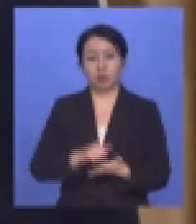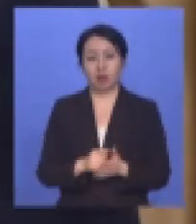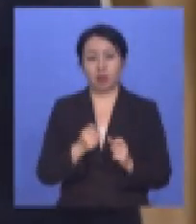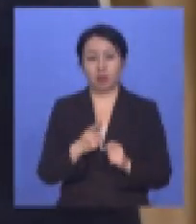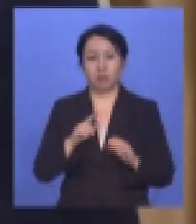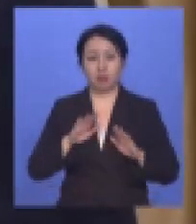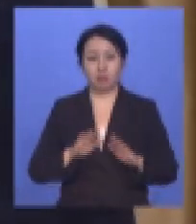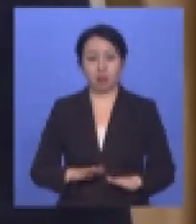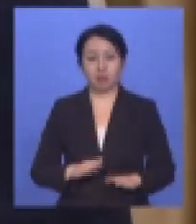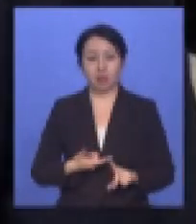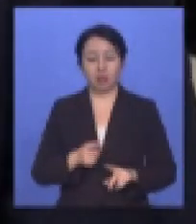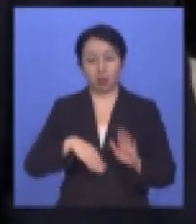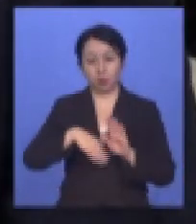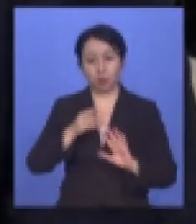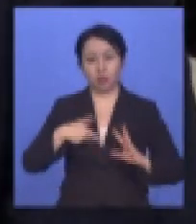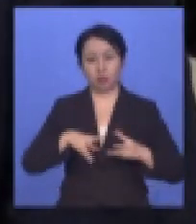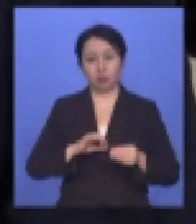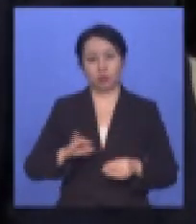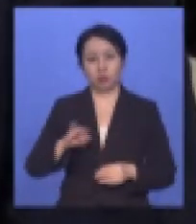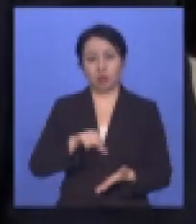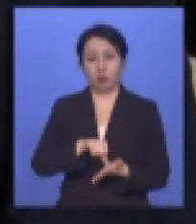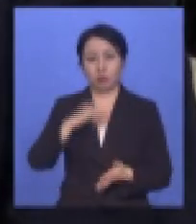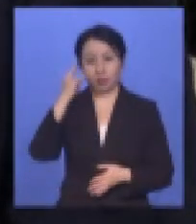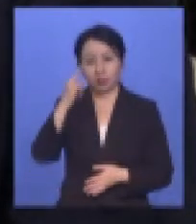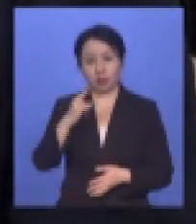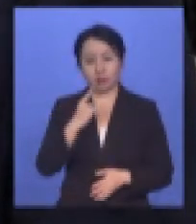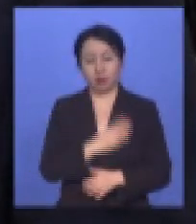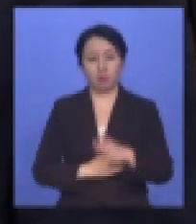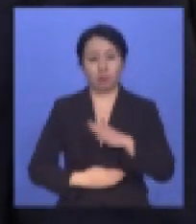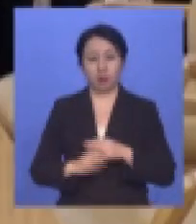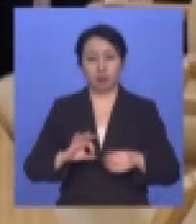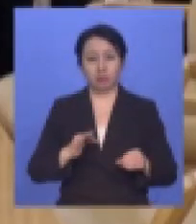11-е место. Это лучший результат в истории участия казахстанских паралимпийцев в паразиаде.